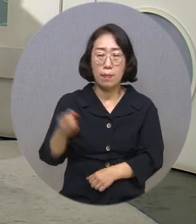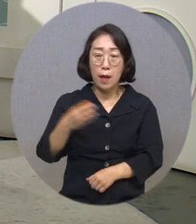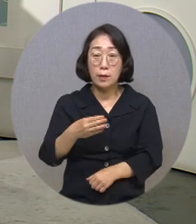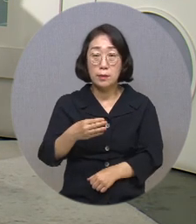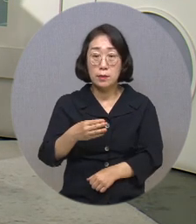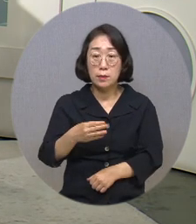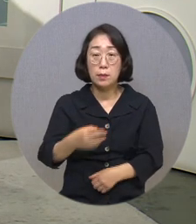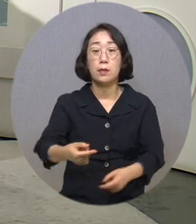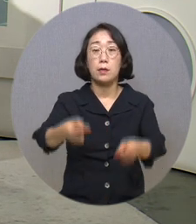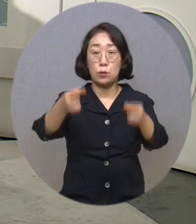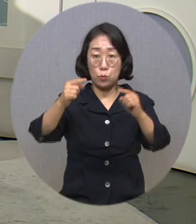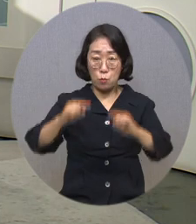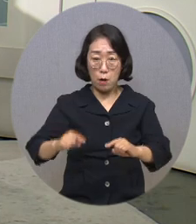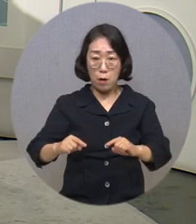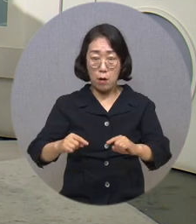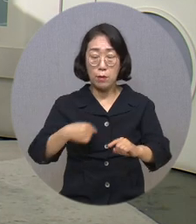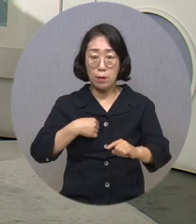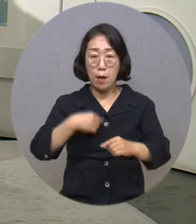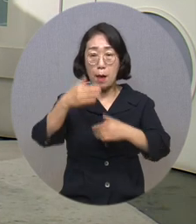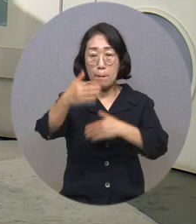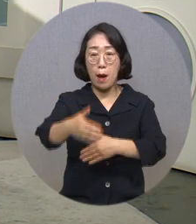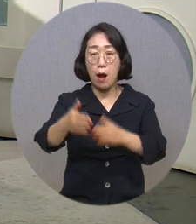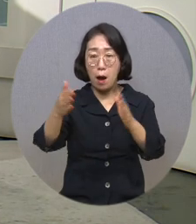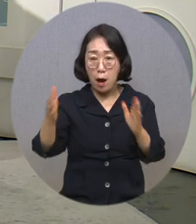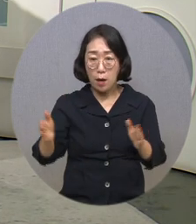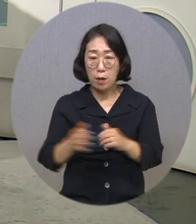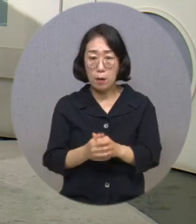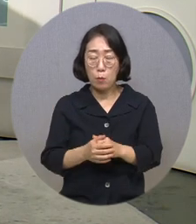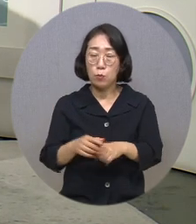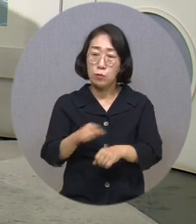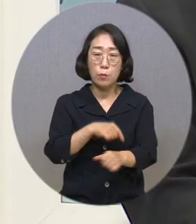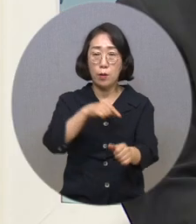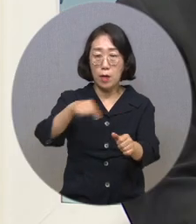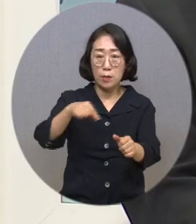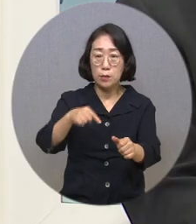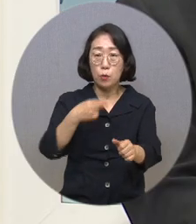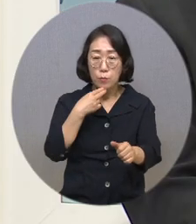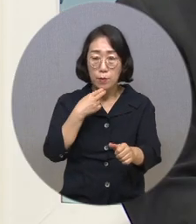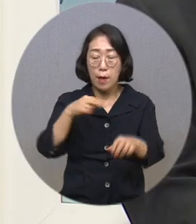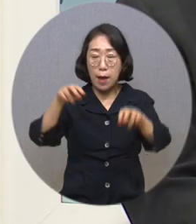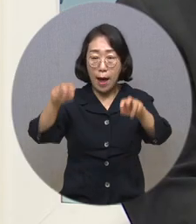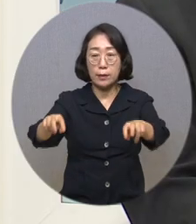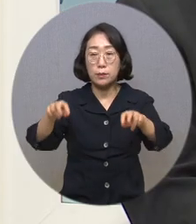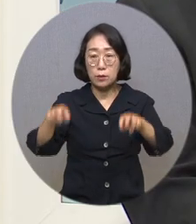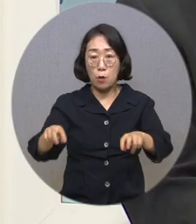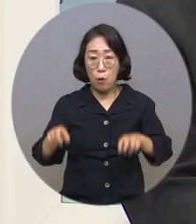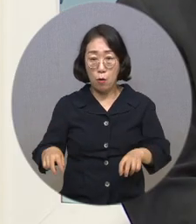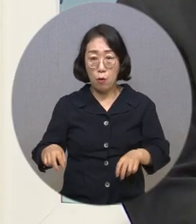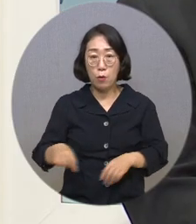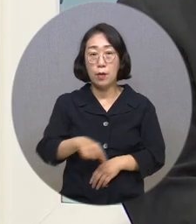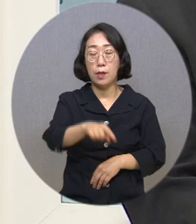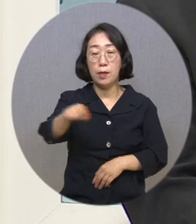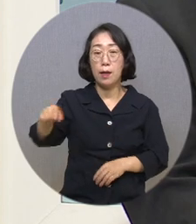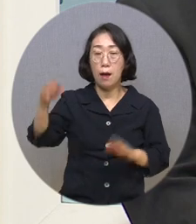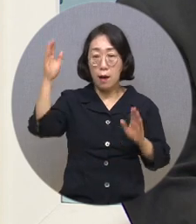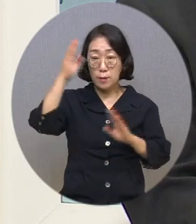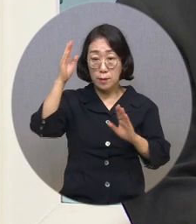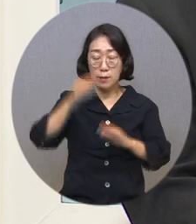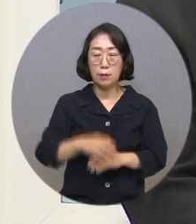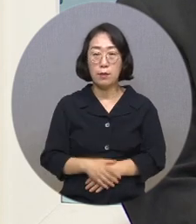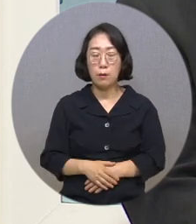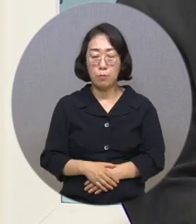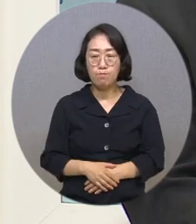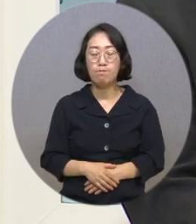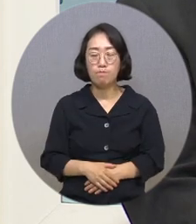들어온 애들이거든요. 내 방에다가 내가 가르쳐준 것도 없습니다. 앉혀만 놔도 이 학생들이 자기들이